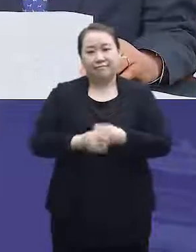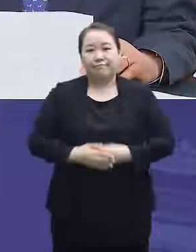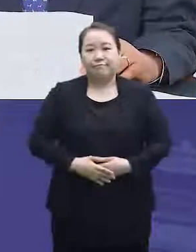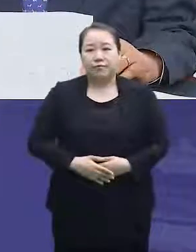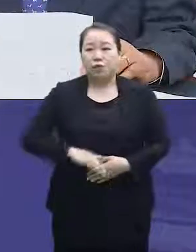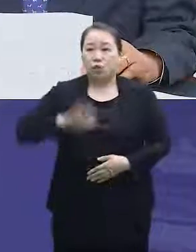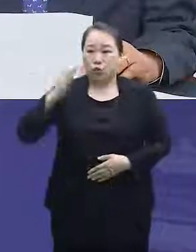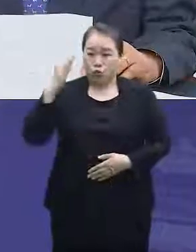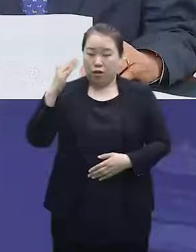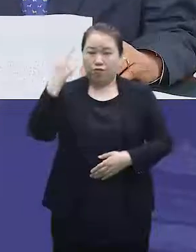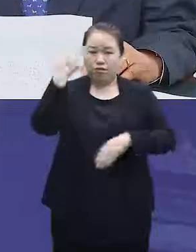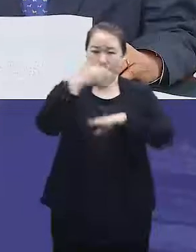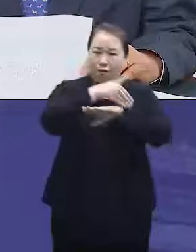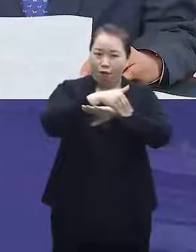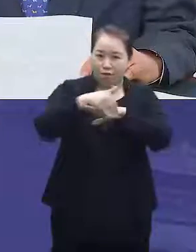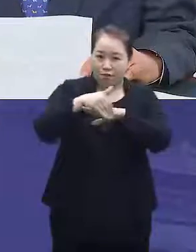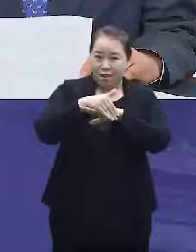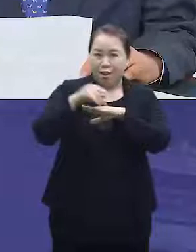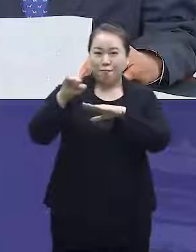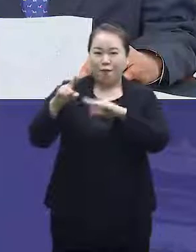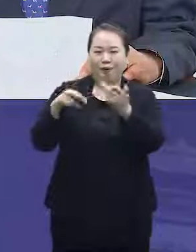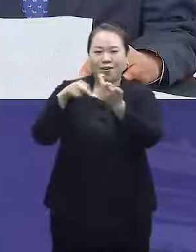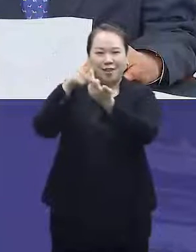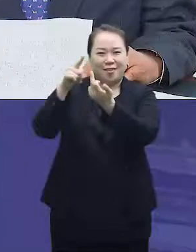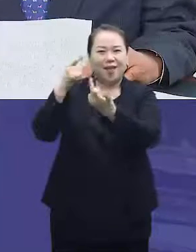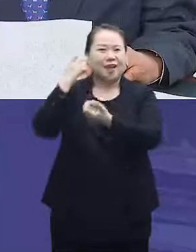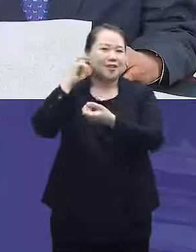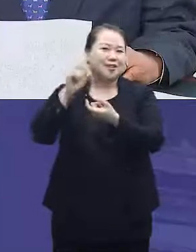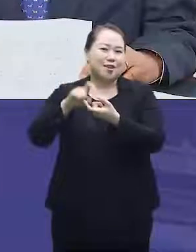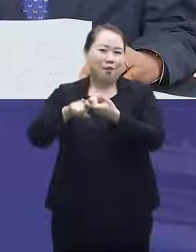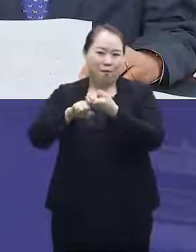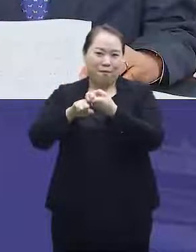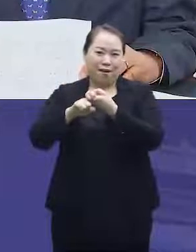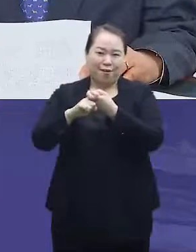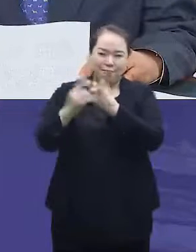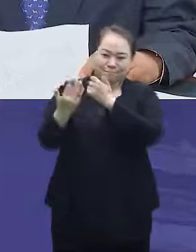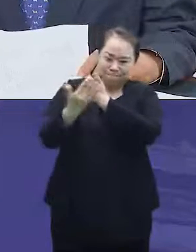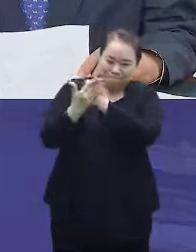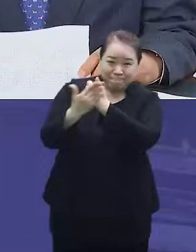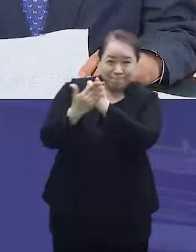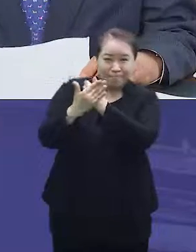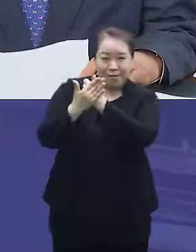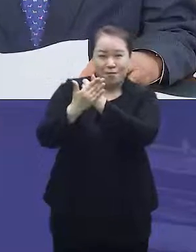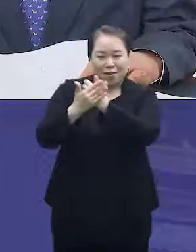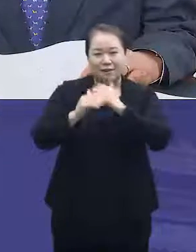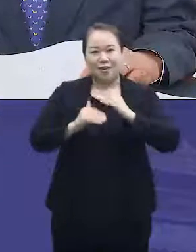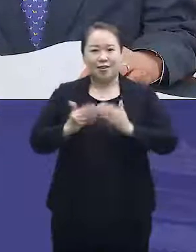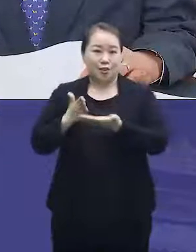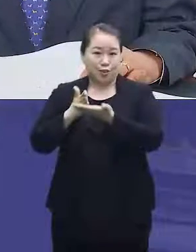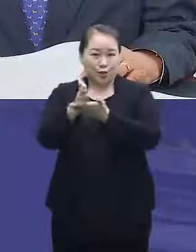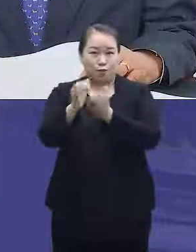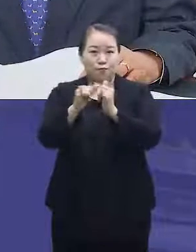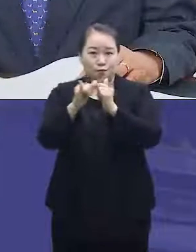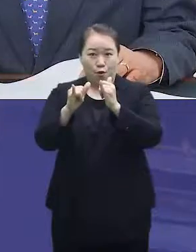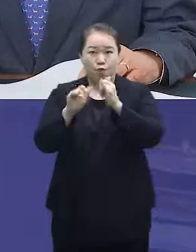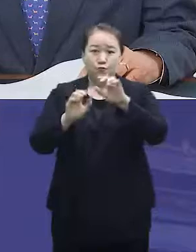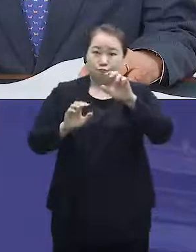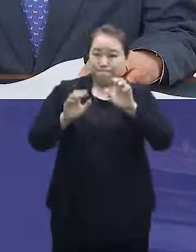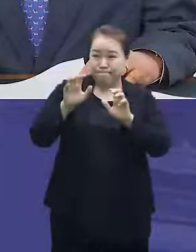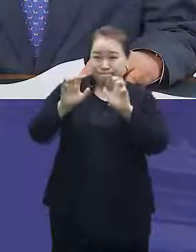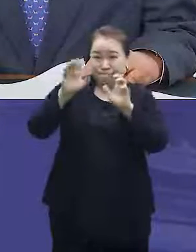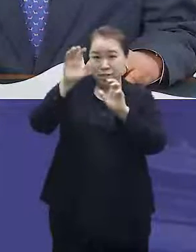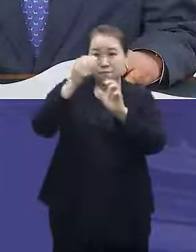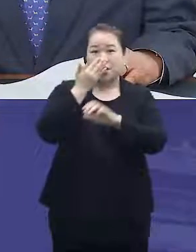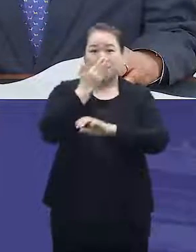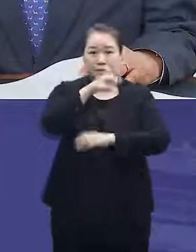최근 설계 단계부터 대학 산학 연맹 측의 협조를 얻어서 전문적으로 클라이밍을 할수 있도록